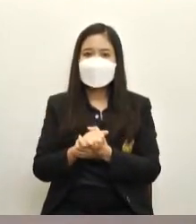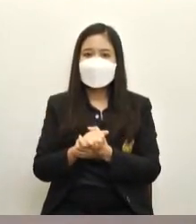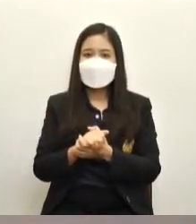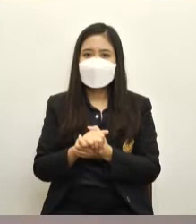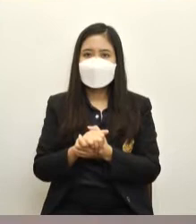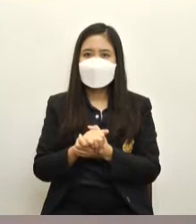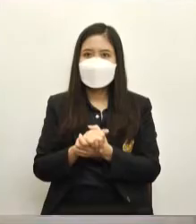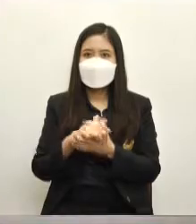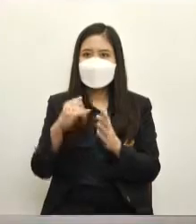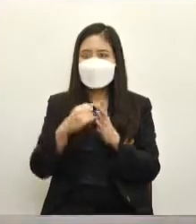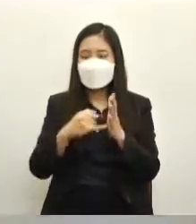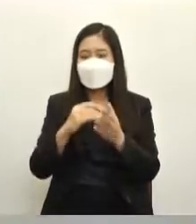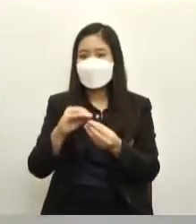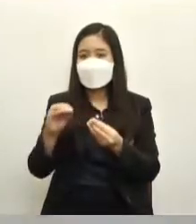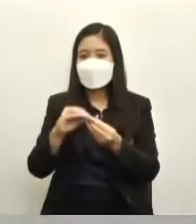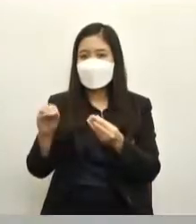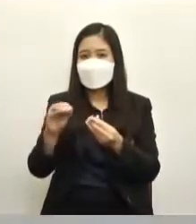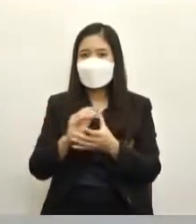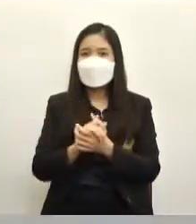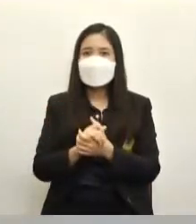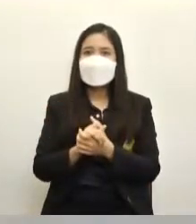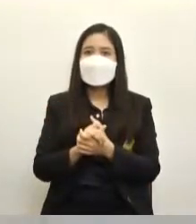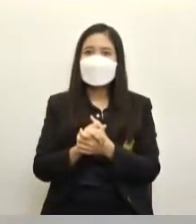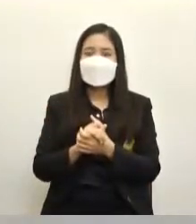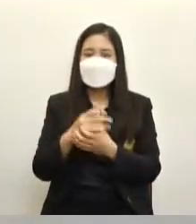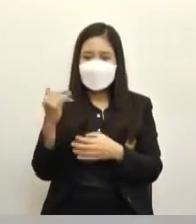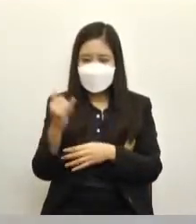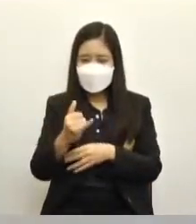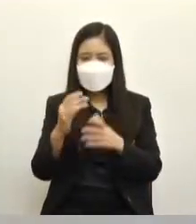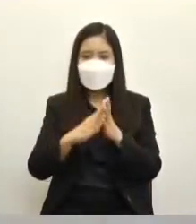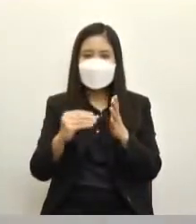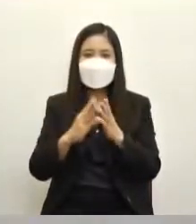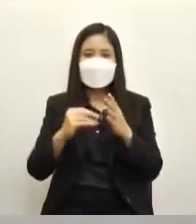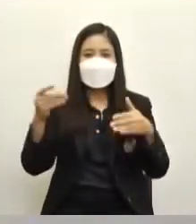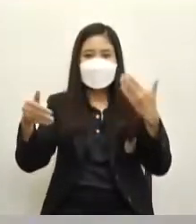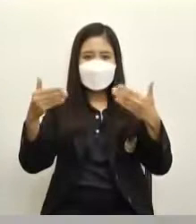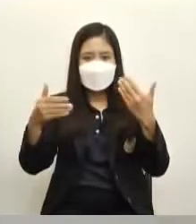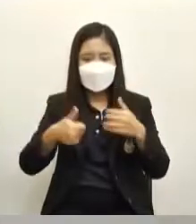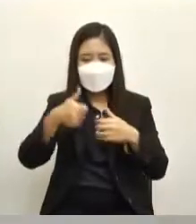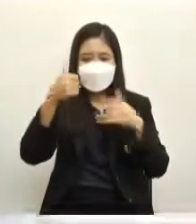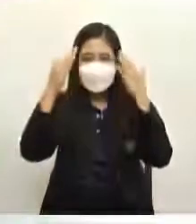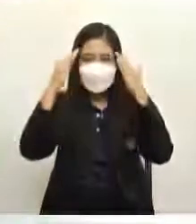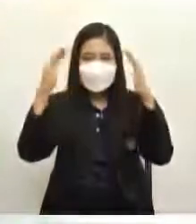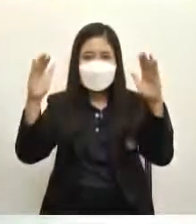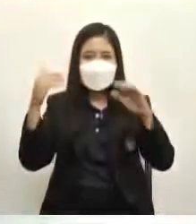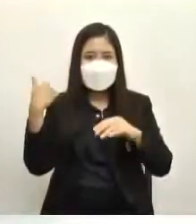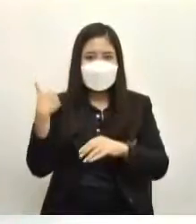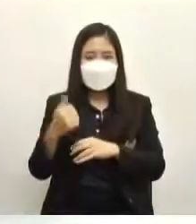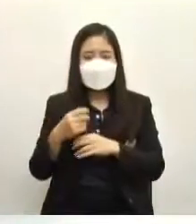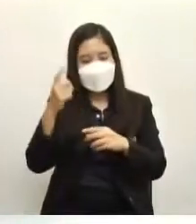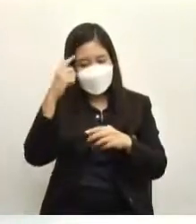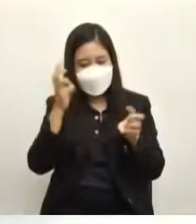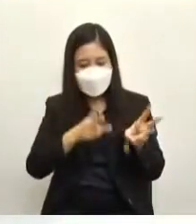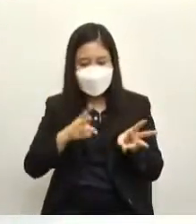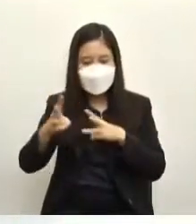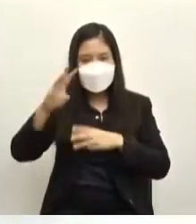รุงจังหวัดฉะเชิงเทราค่ะจากการที่ได้นำเด็กๆมาอบรมในวันนี้นะคะก็ได้ประสบการณ์แล้วก็วิธีปฐมพยาบาลเบื้องต้นมากม